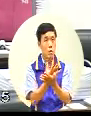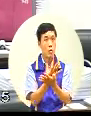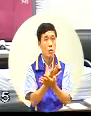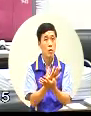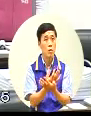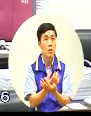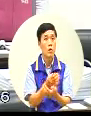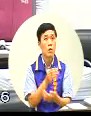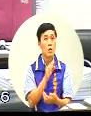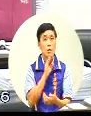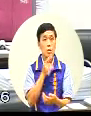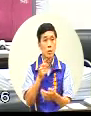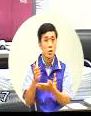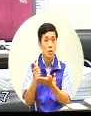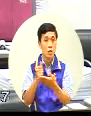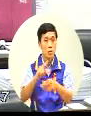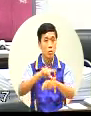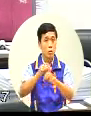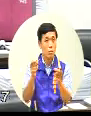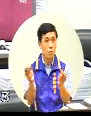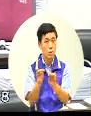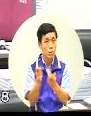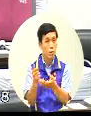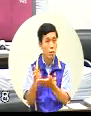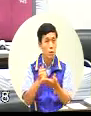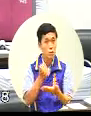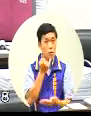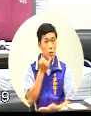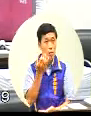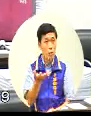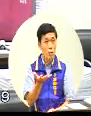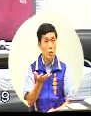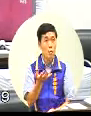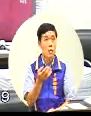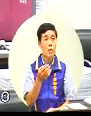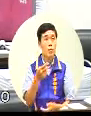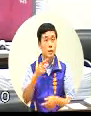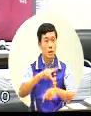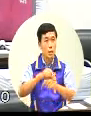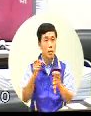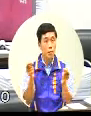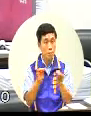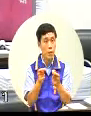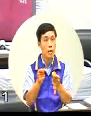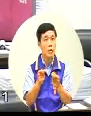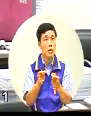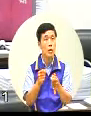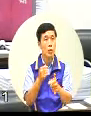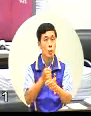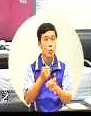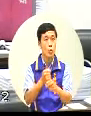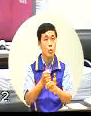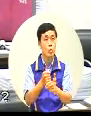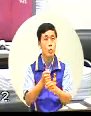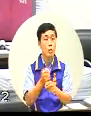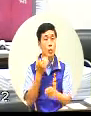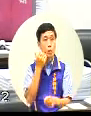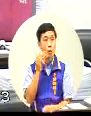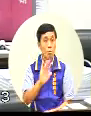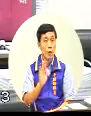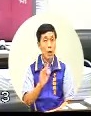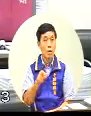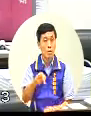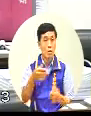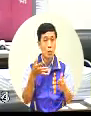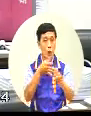说请一些临时的，吼，来先暂时先多一下是安怎？吼，啊，不然你这个问